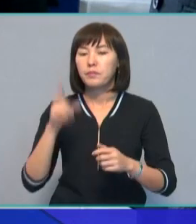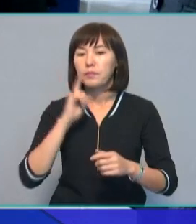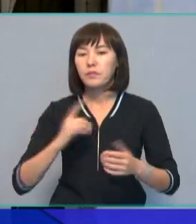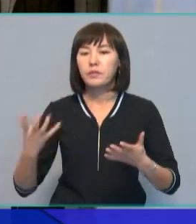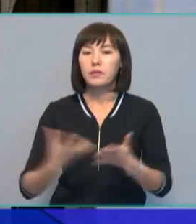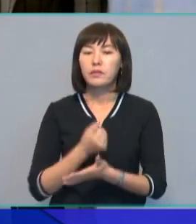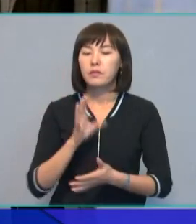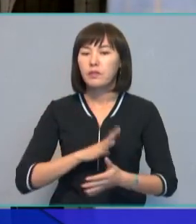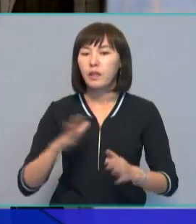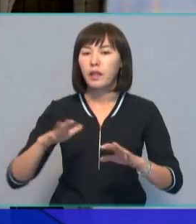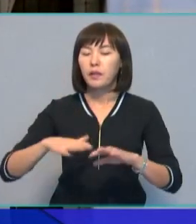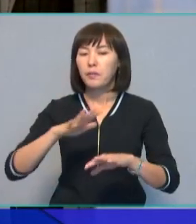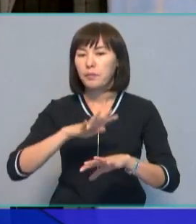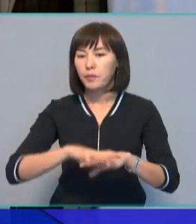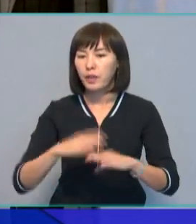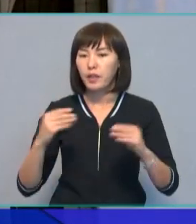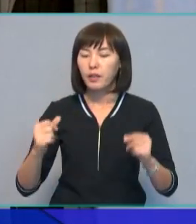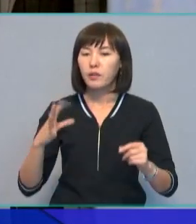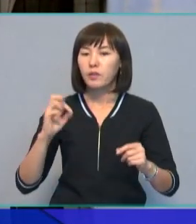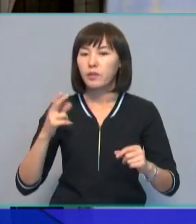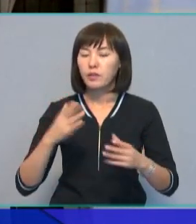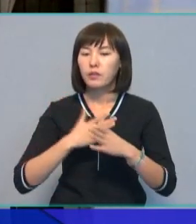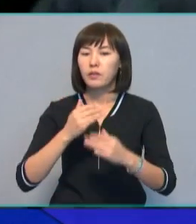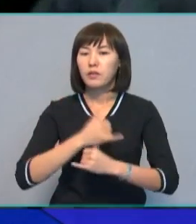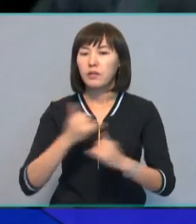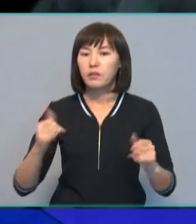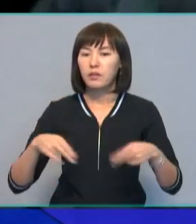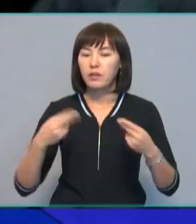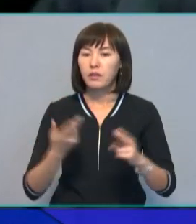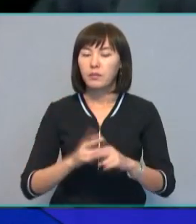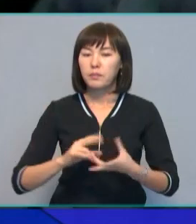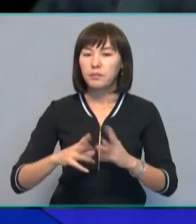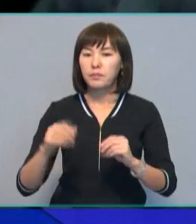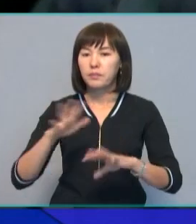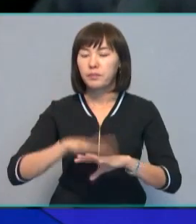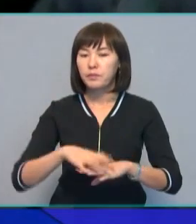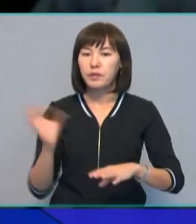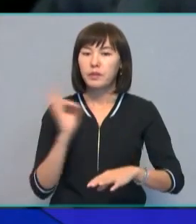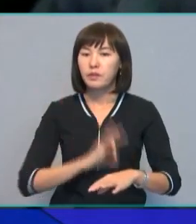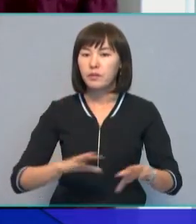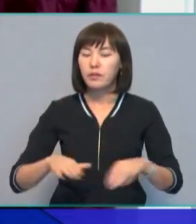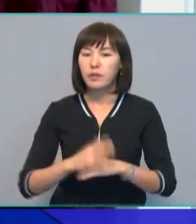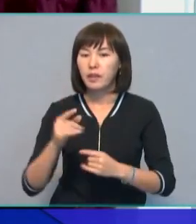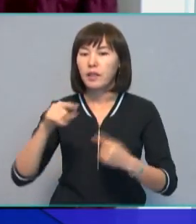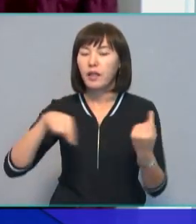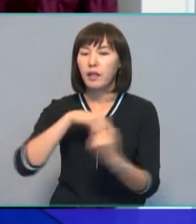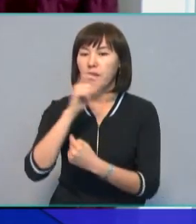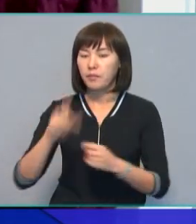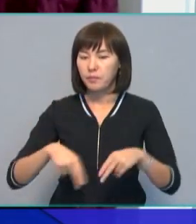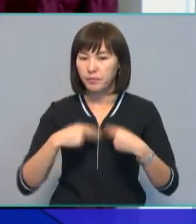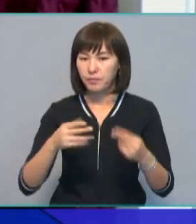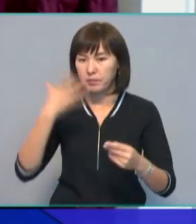қойған. Себебі қазынаға түсетін қаражаттан әлеуметтік төлемдер мен жәрдемақы беріледі. Сондықтан бюджетке түсетін түсімдер қайта айналып халыққа